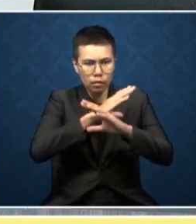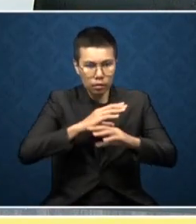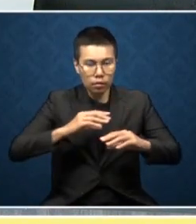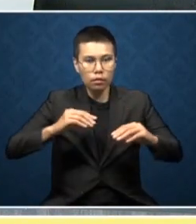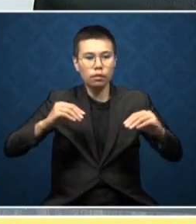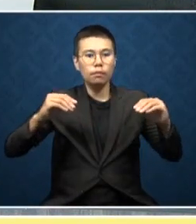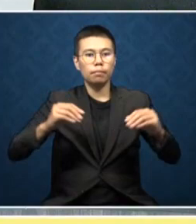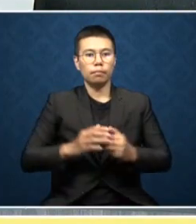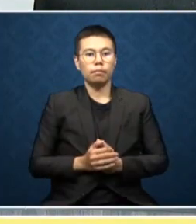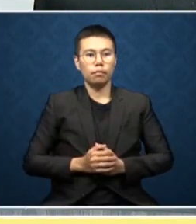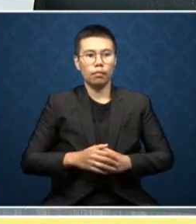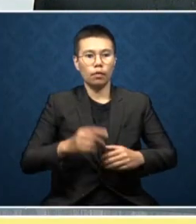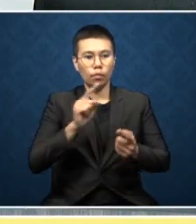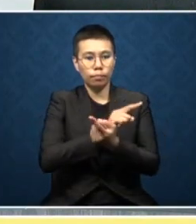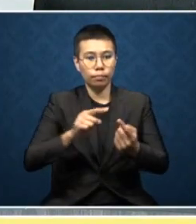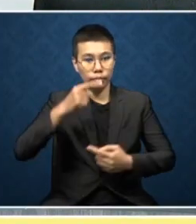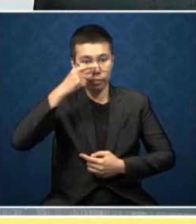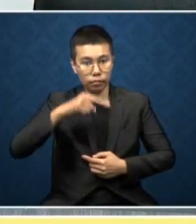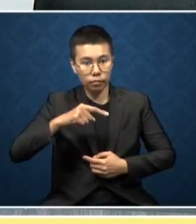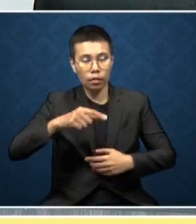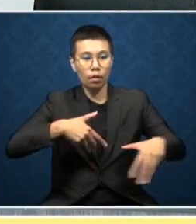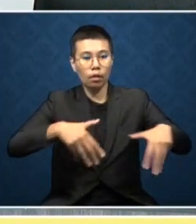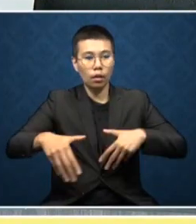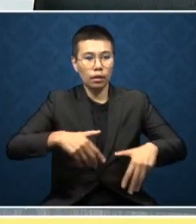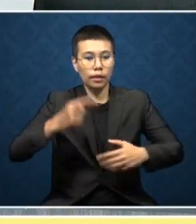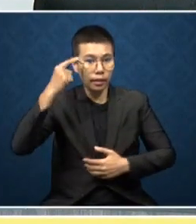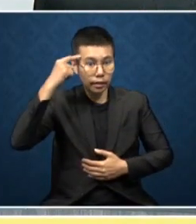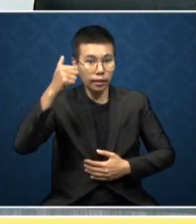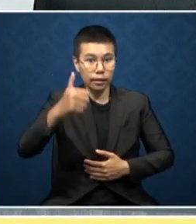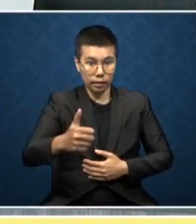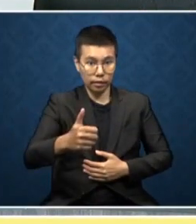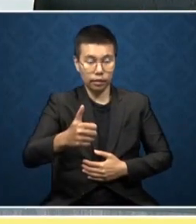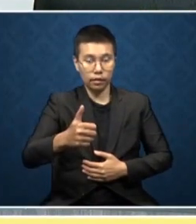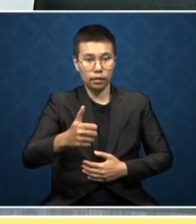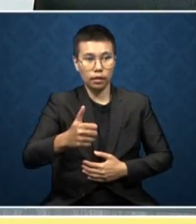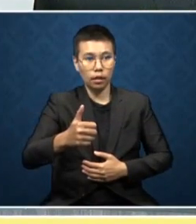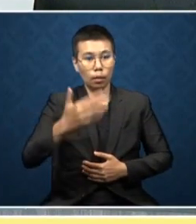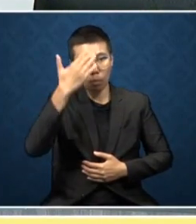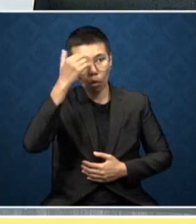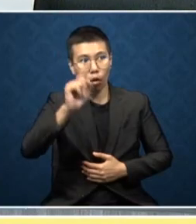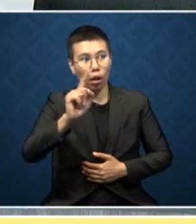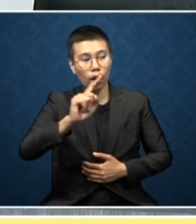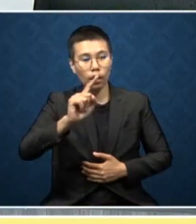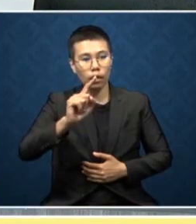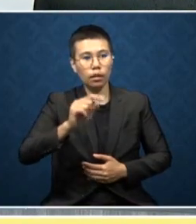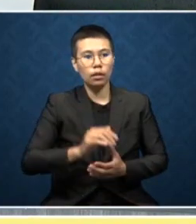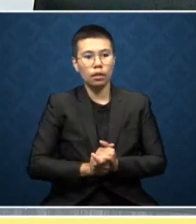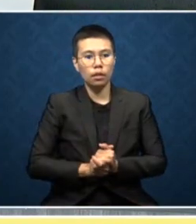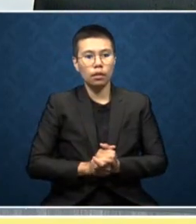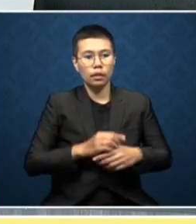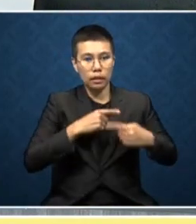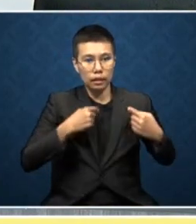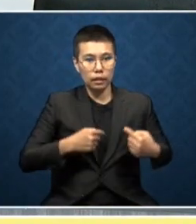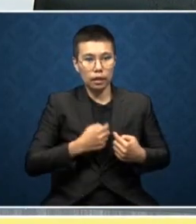ไทยประชาชนมีจิตสำนึกที่ดีเพราะว่ามีธรรมะเป็นที่พึ่งทางใจ